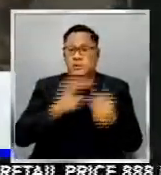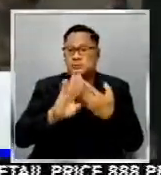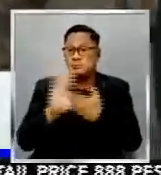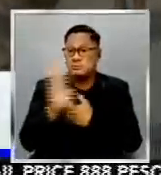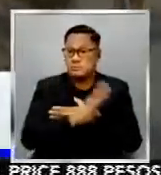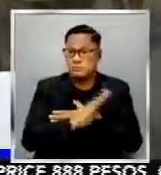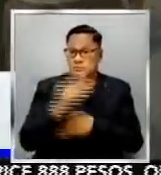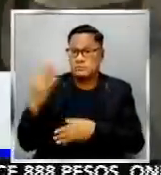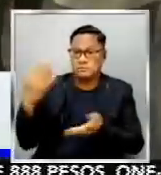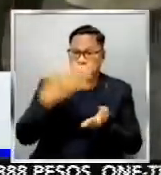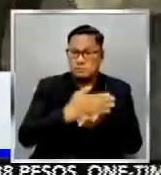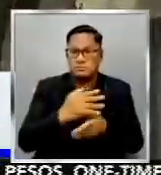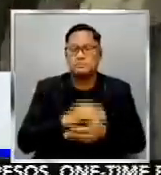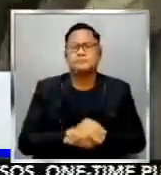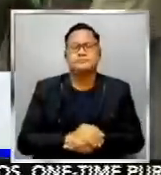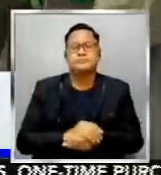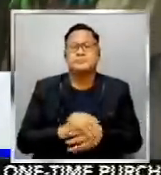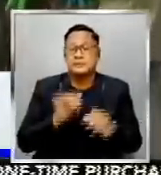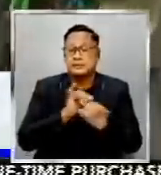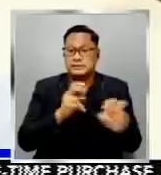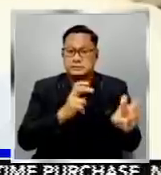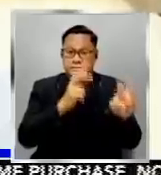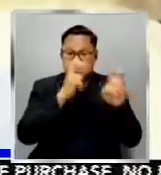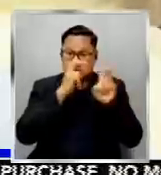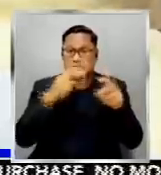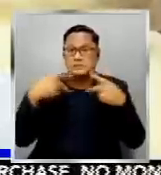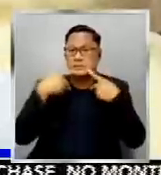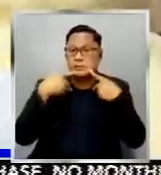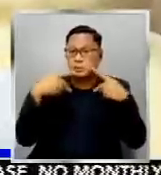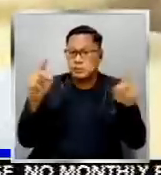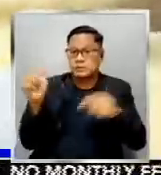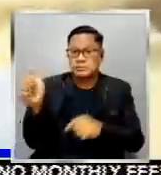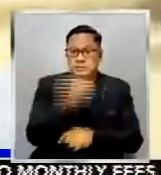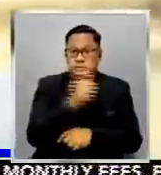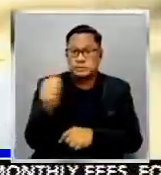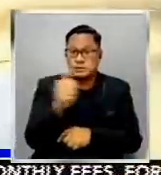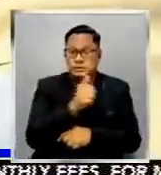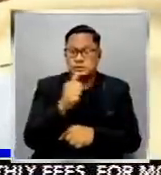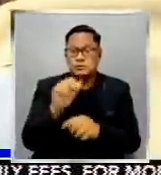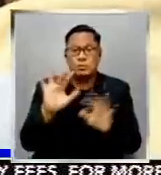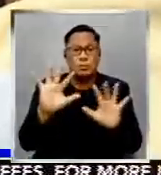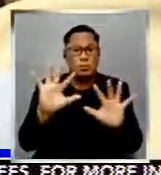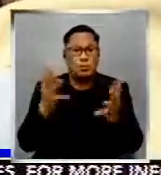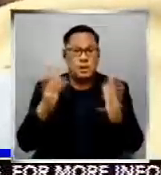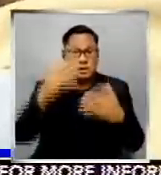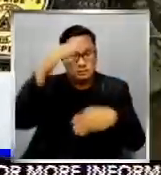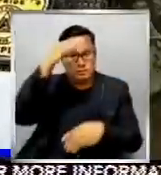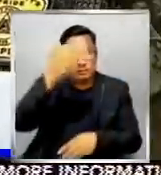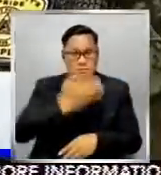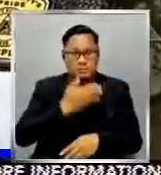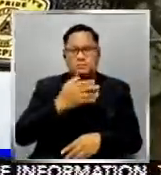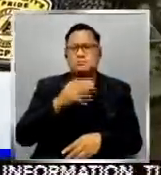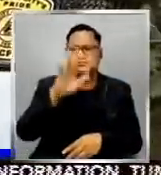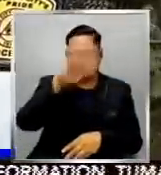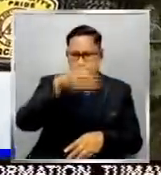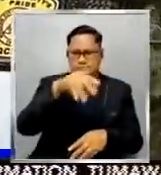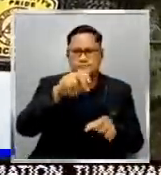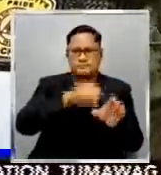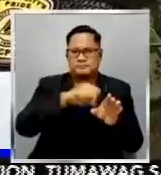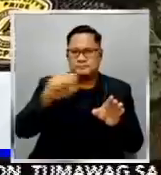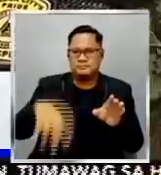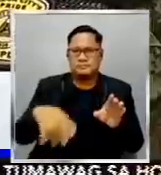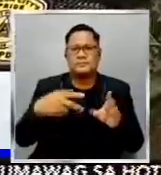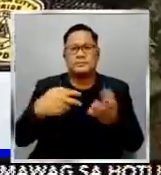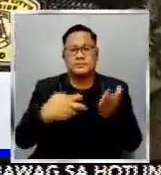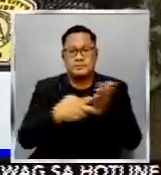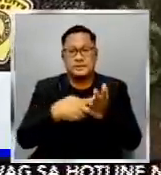ding pinabantayan ng mga nasa pampublikong transportasyon, kaya ang mga walang suot na face shield, pinababa at tiniketan. Since na ito po ay